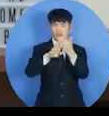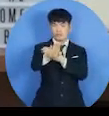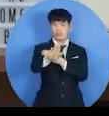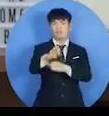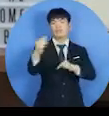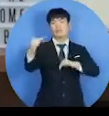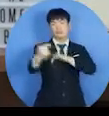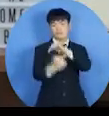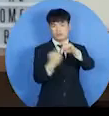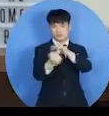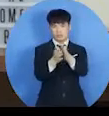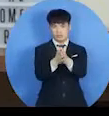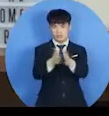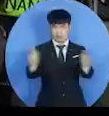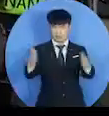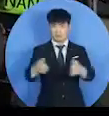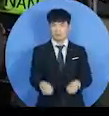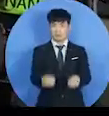들어갔습니다.